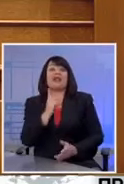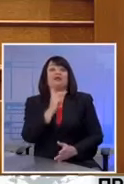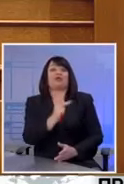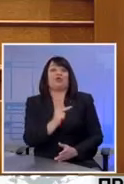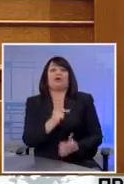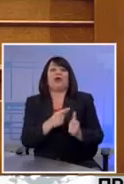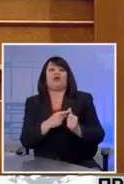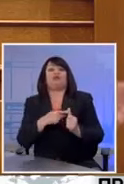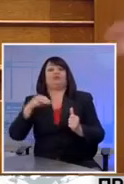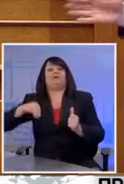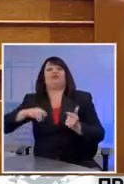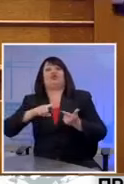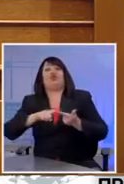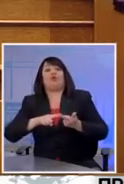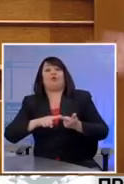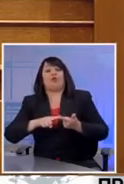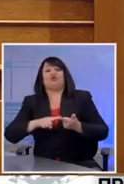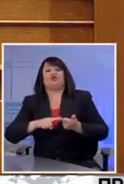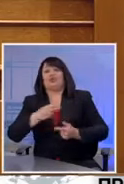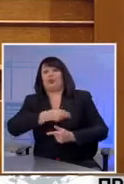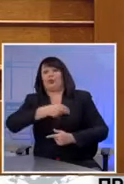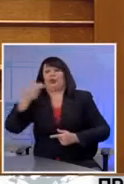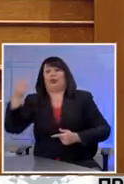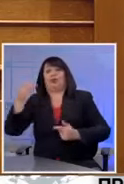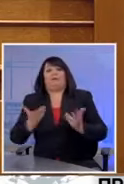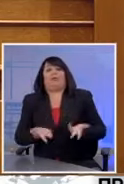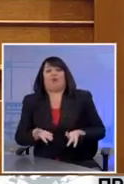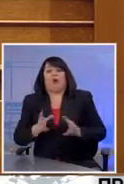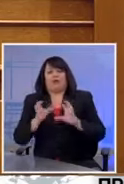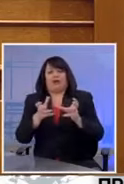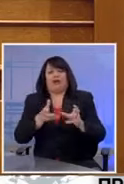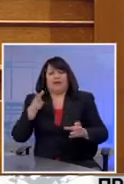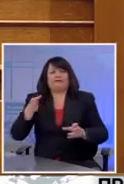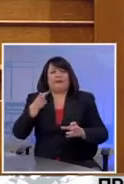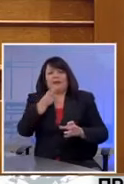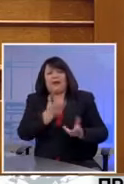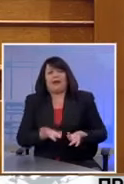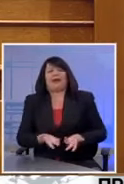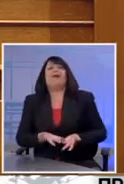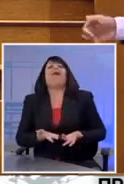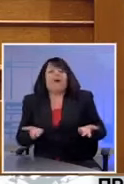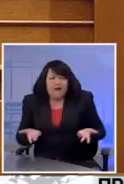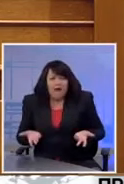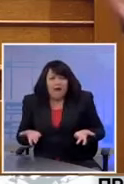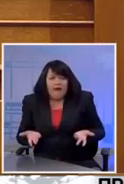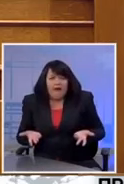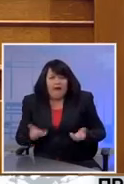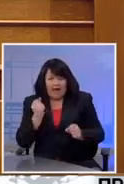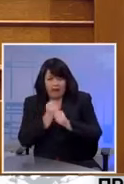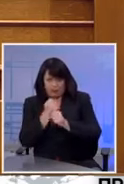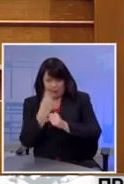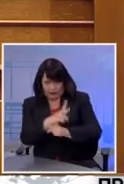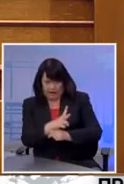τον κύριο Μητρόπουλο? Από πού έγιναν γνωστοί όλοι αυτοί, κύριε Τσίπρα? Από την επαγγελματική τους